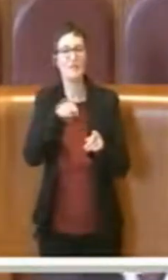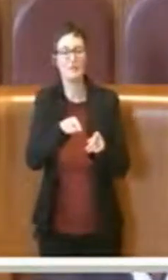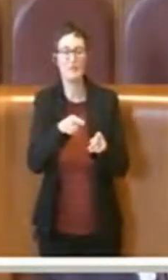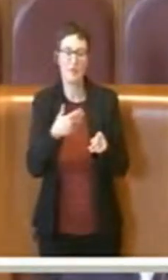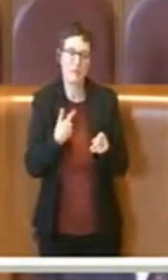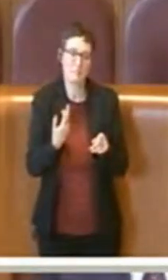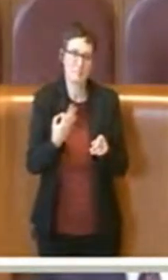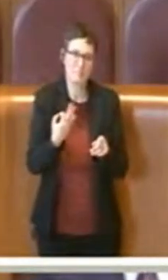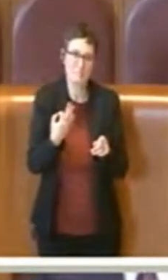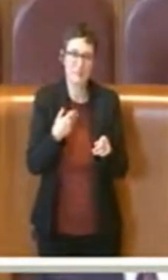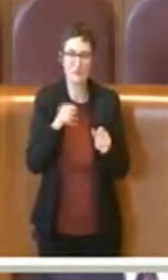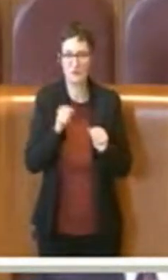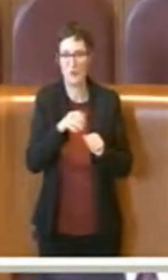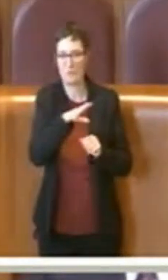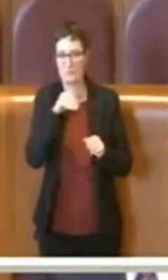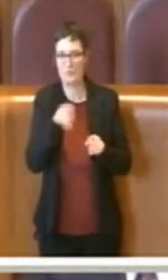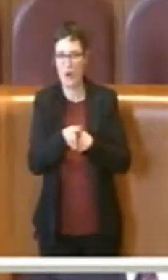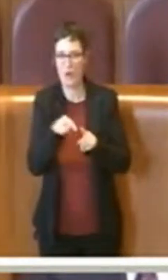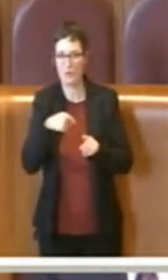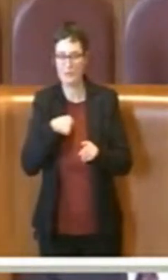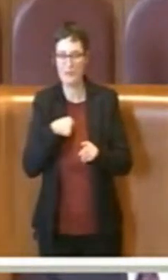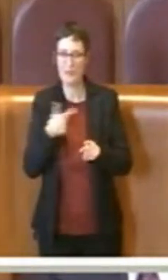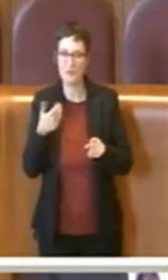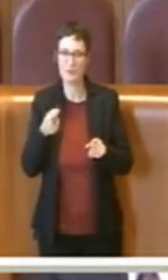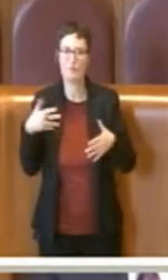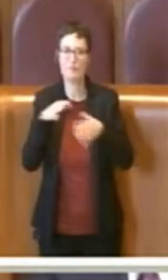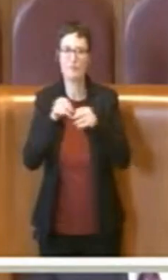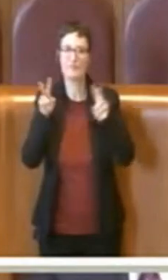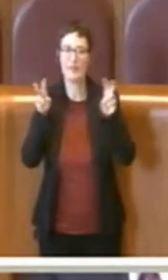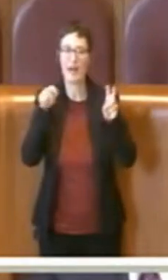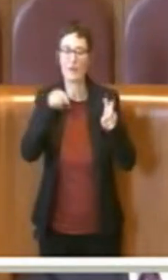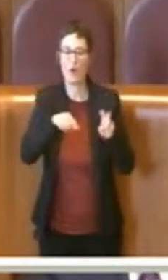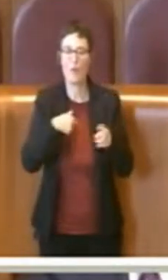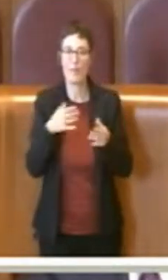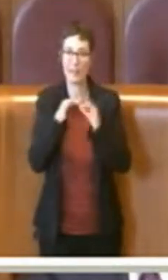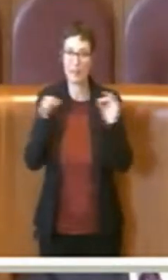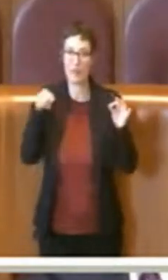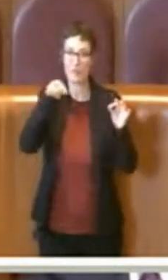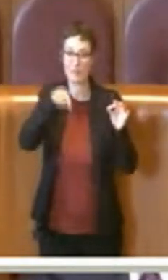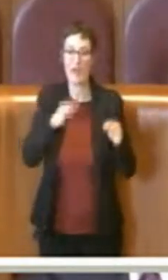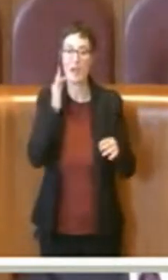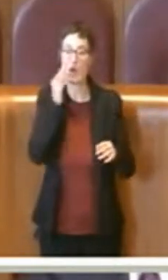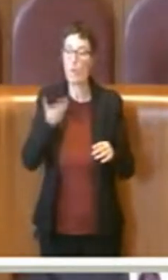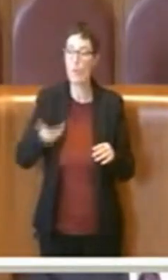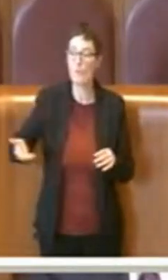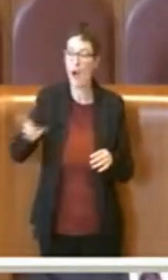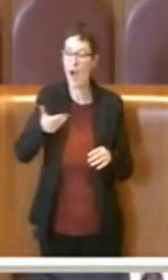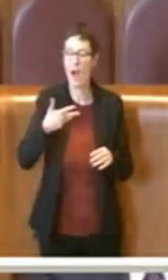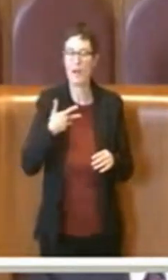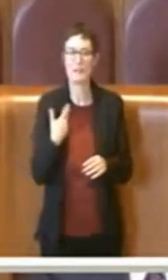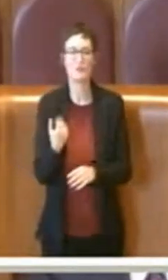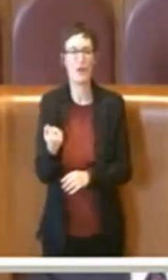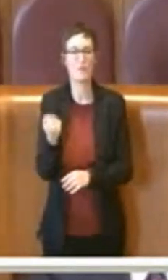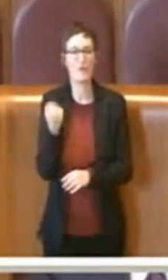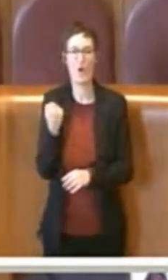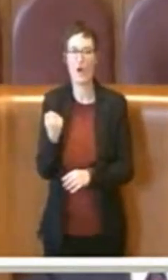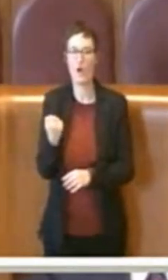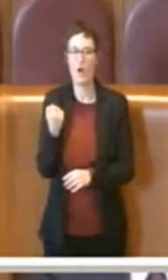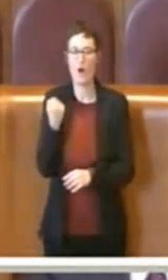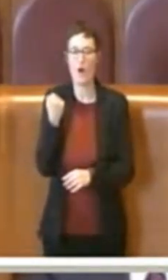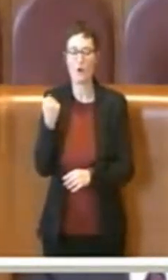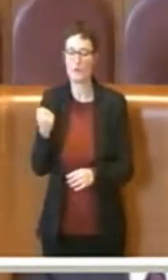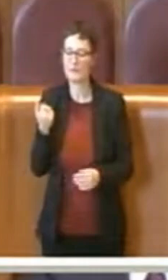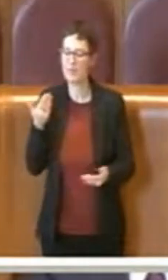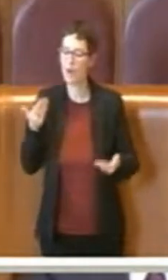al nostro tema, Presidente, e la citazione è questa: che gli umani hanno una forza che non può essere paragonata a quella